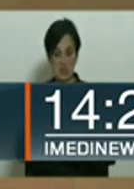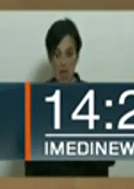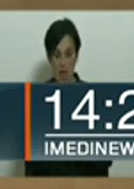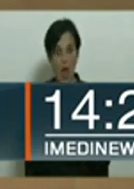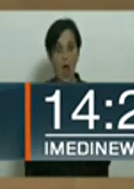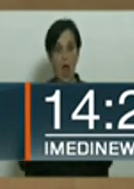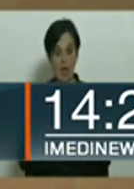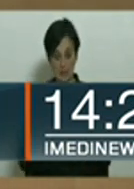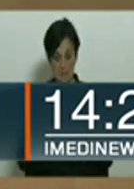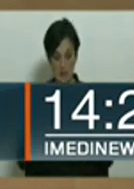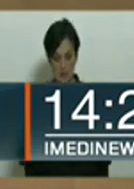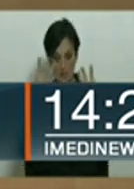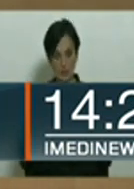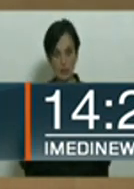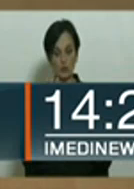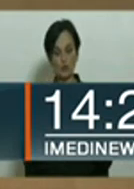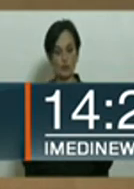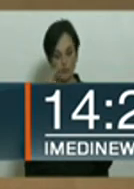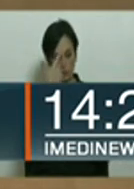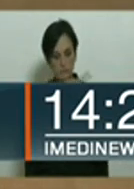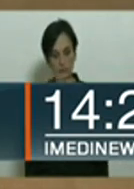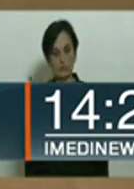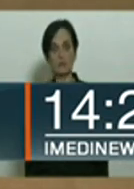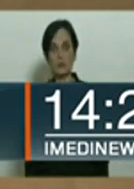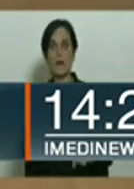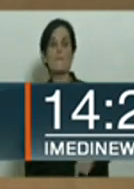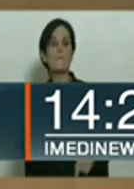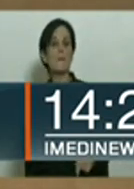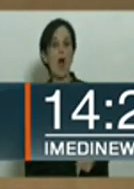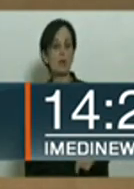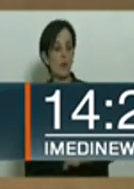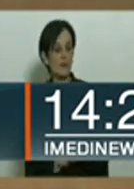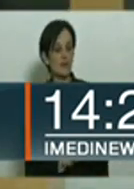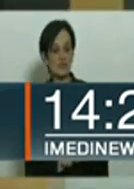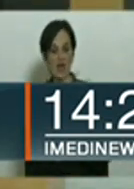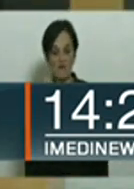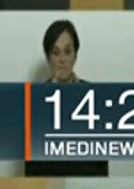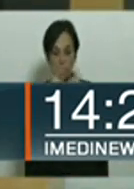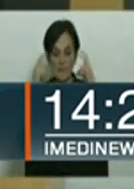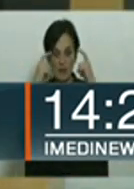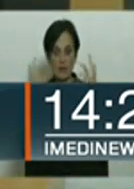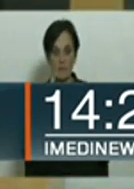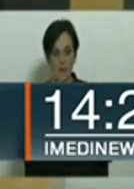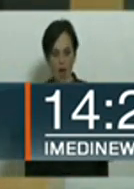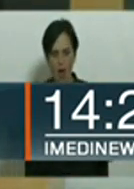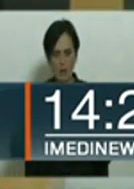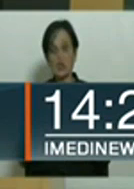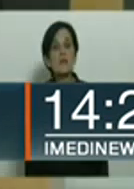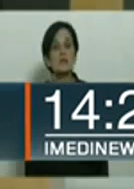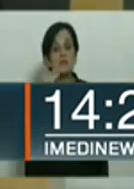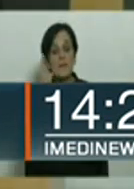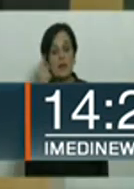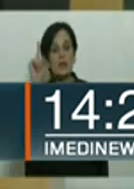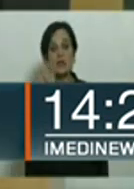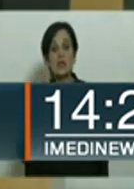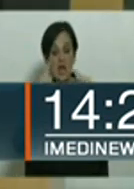მოწოდებაა, რომ პარლამენტის წევრებმა ასევე პირბადით უნდა იარონ და ასე შემდეგ. მოკლედ, მეოთხე დღეს როგორ შეიცვლება, კაცმა არ